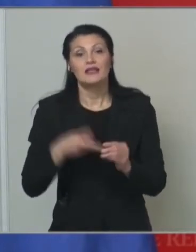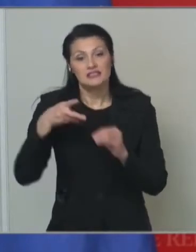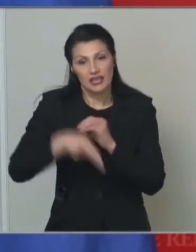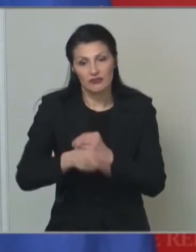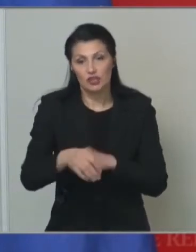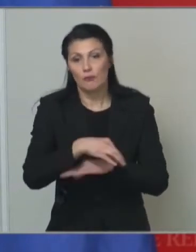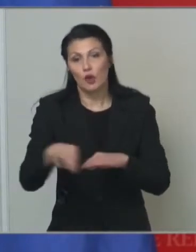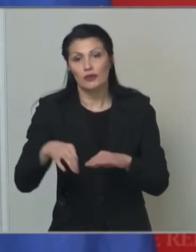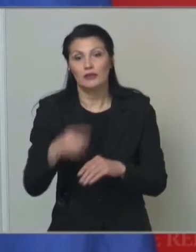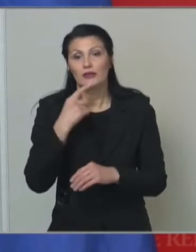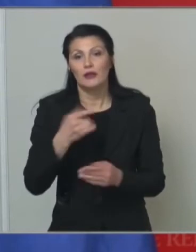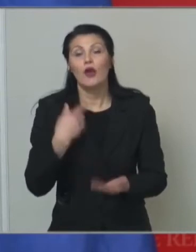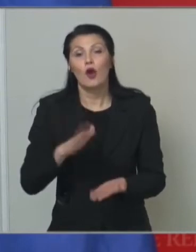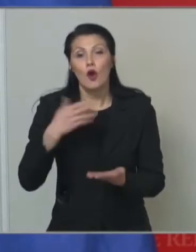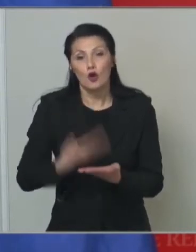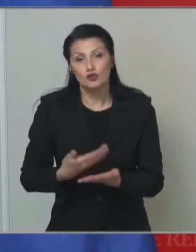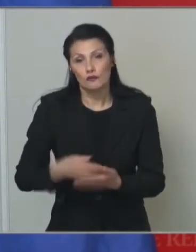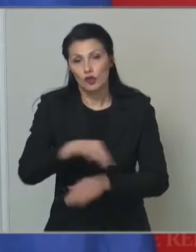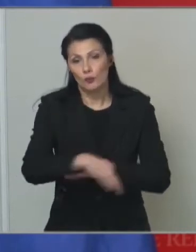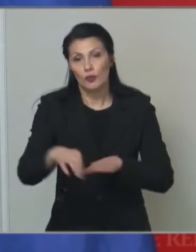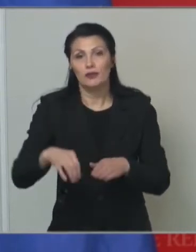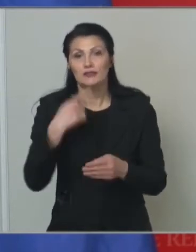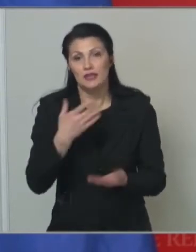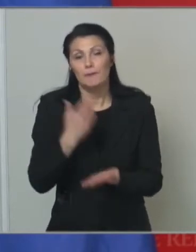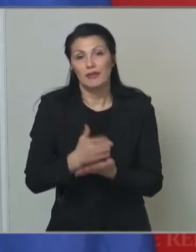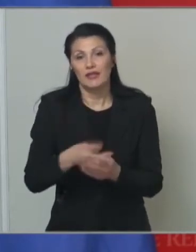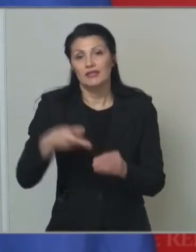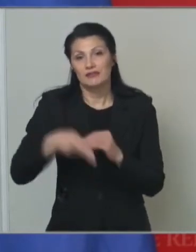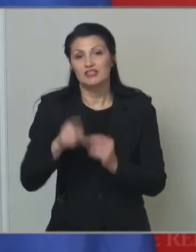а основниот проект ќе биде готов за 2 недели.